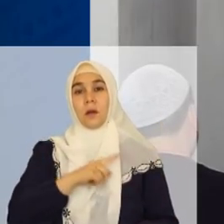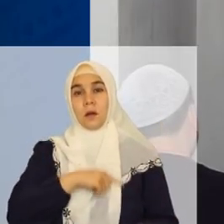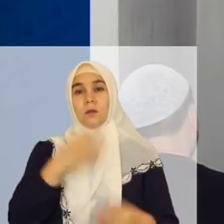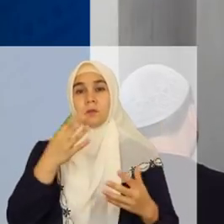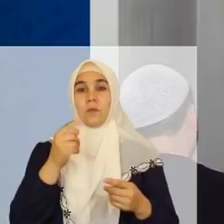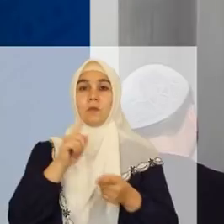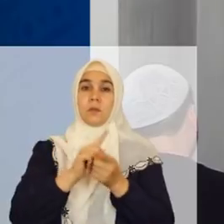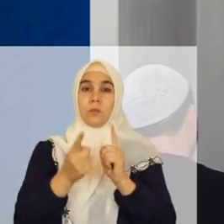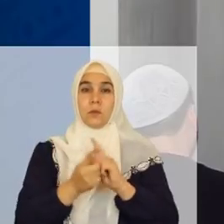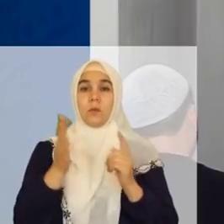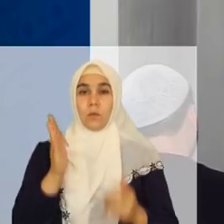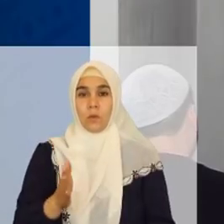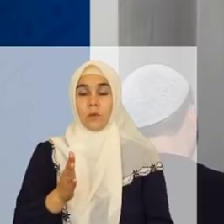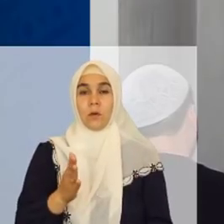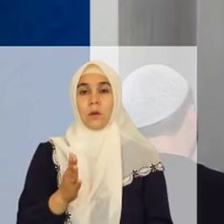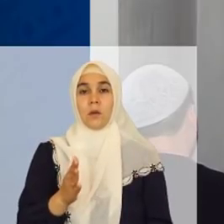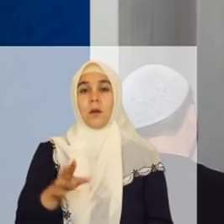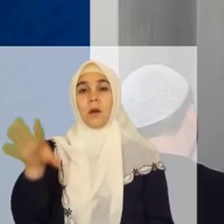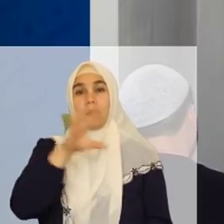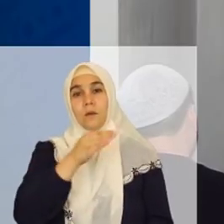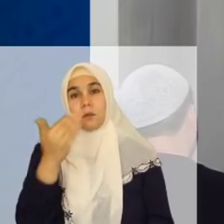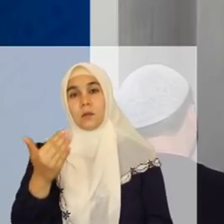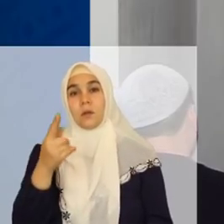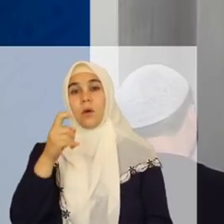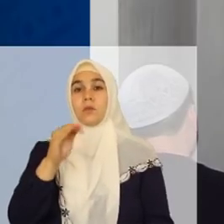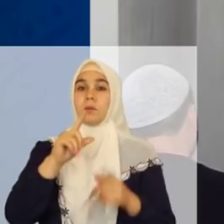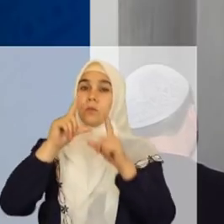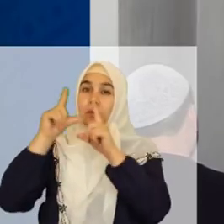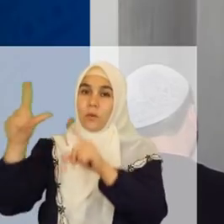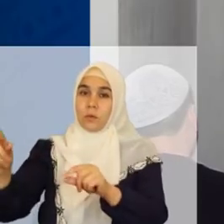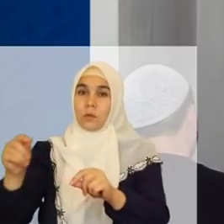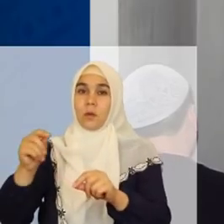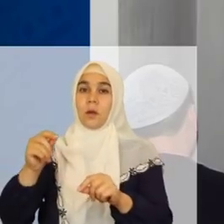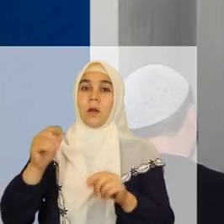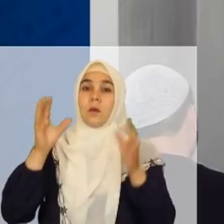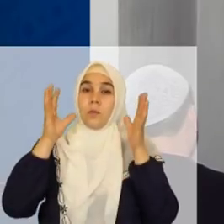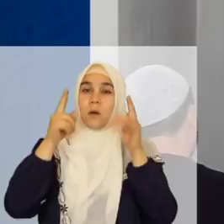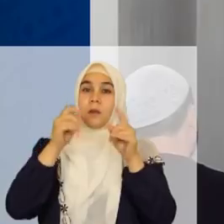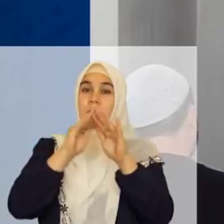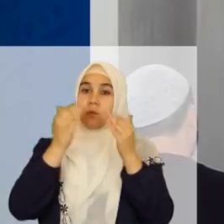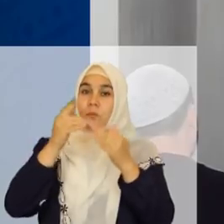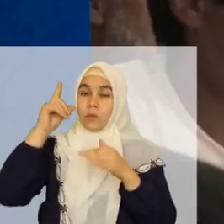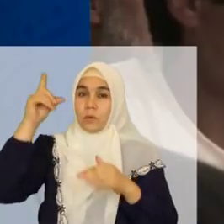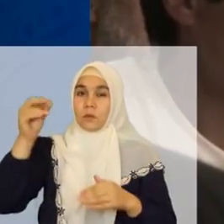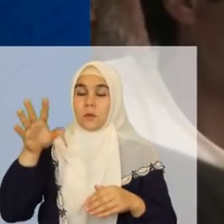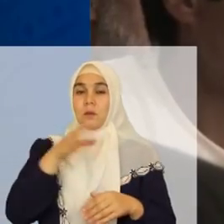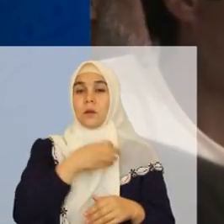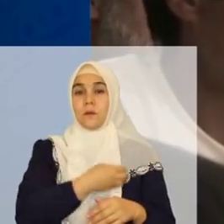bormi? Ana hojilar hojiga ketmoqchi bo'lganlar, ya'ni hojilikka nomzodlar mana shu ishlarni